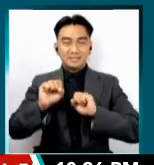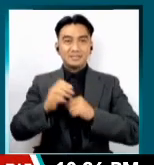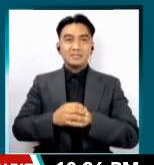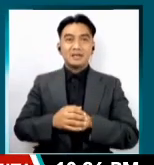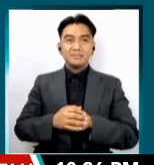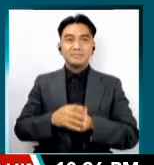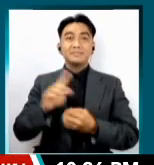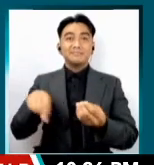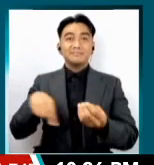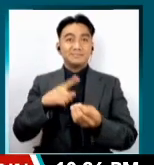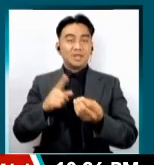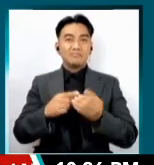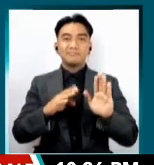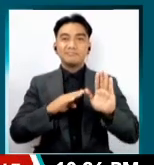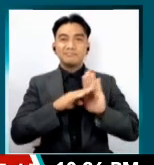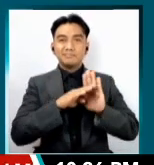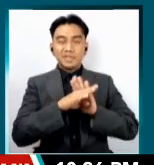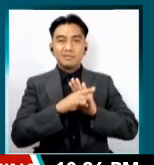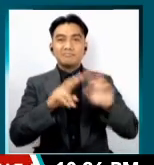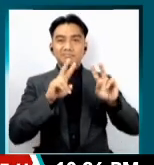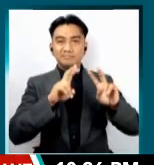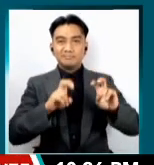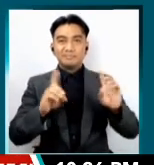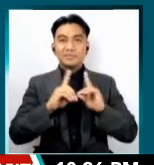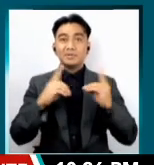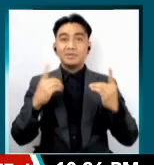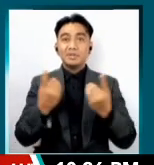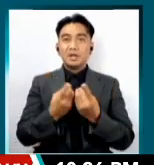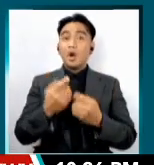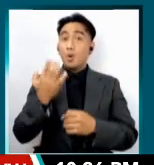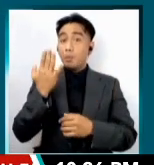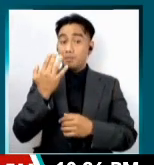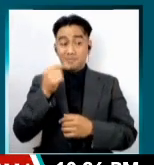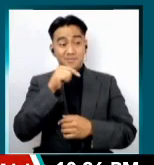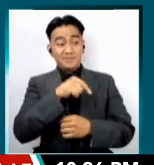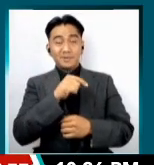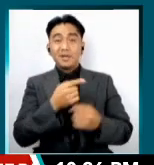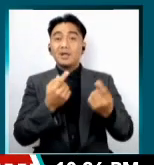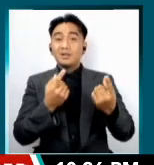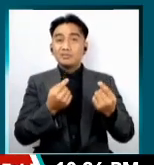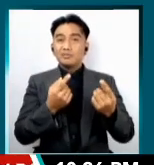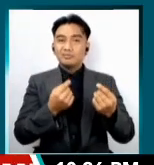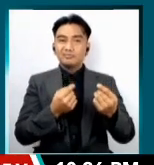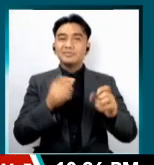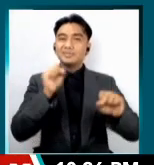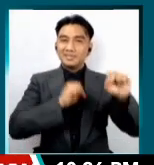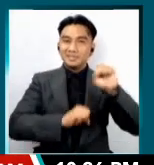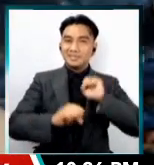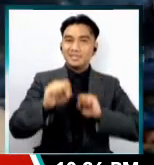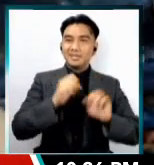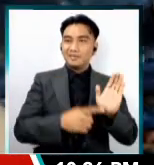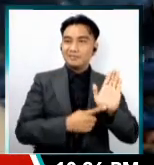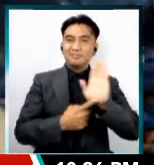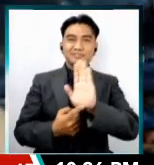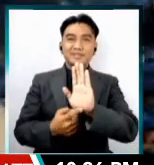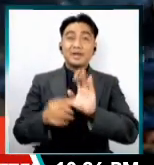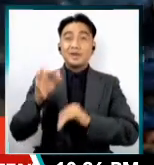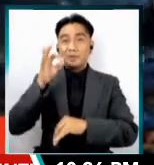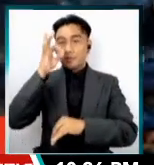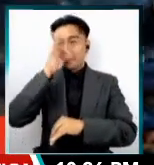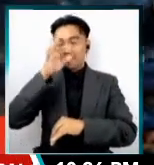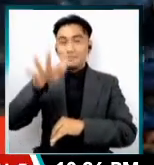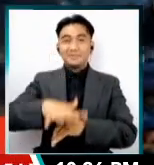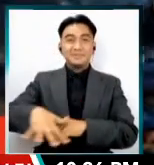Technology Research and Development. Ito raw ay para mailapit ang siyensya sa mga tao online. Gusto naming maiparating sa ating